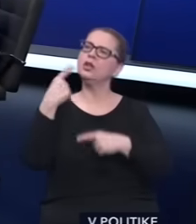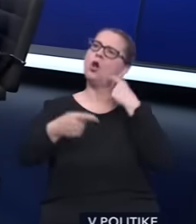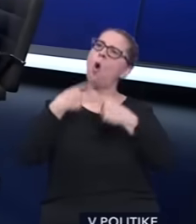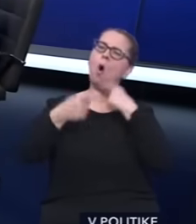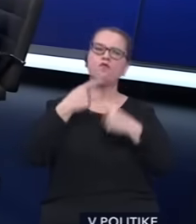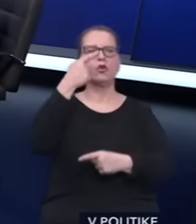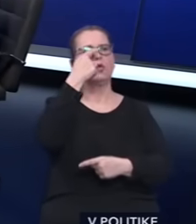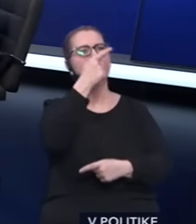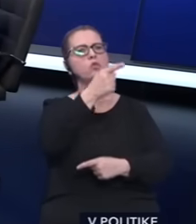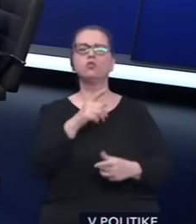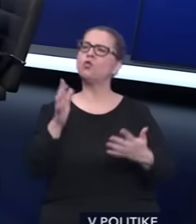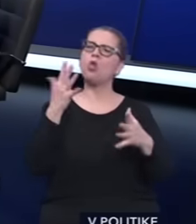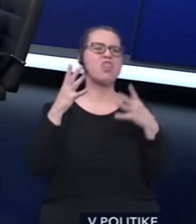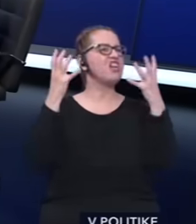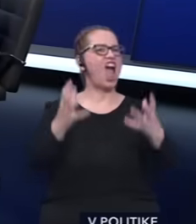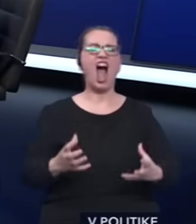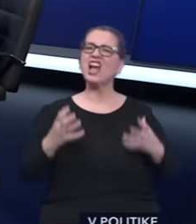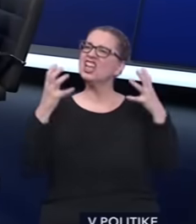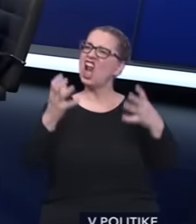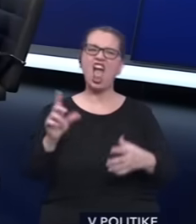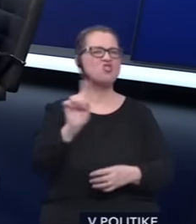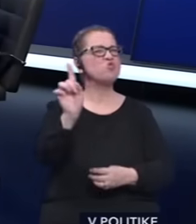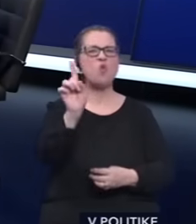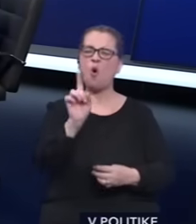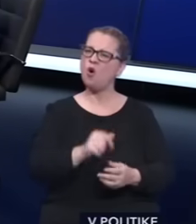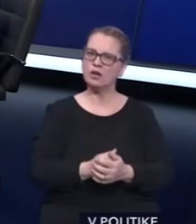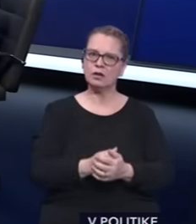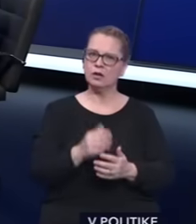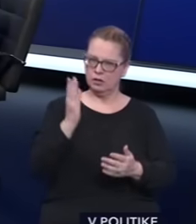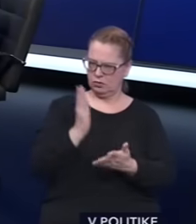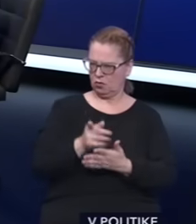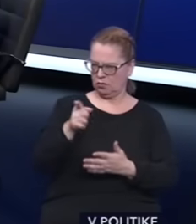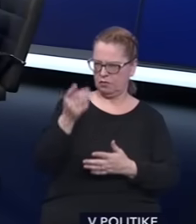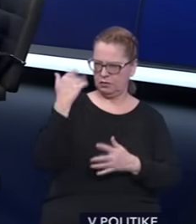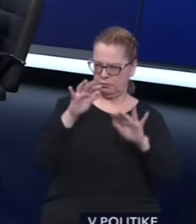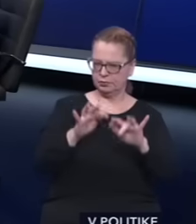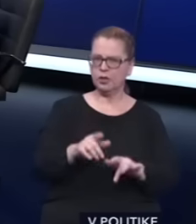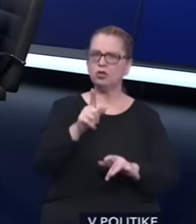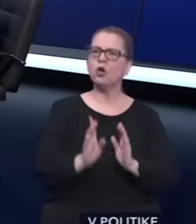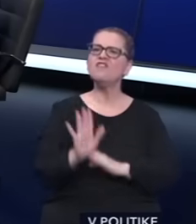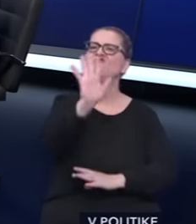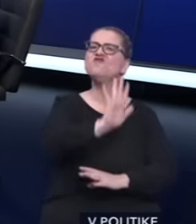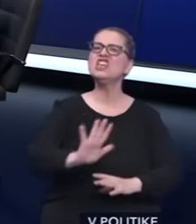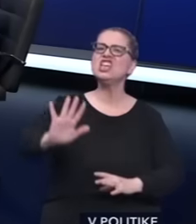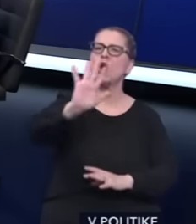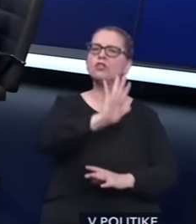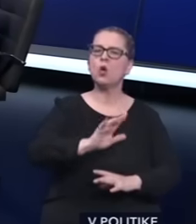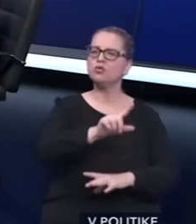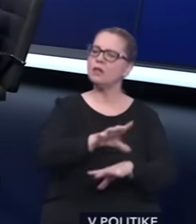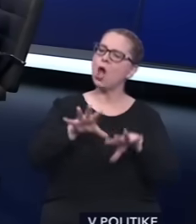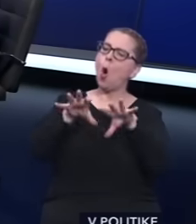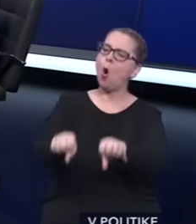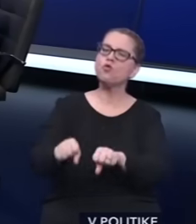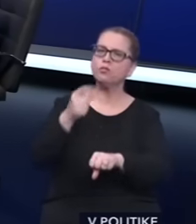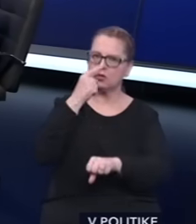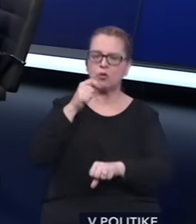že Rusko nie je v podstate agresor a že nejaké, teraz ste mali dokonca aj taký status, že tie východné územia, ktoré okupuje Rusko, že by Ukrajina sa